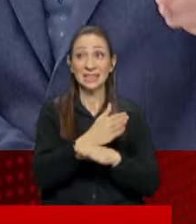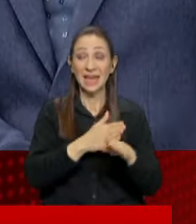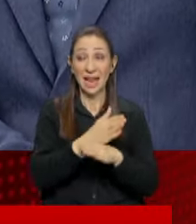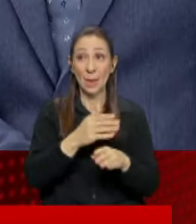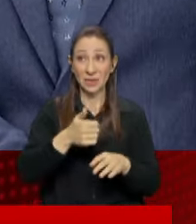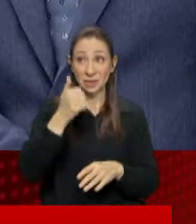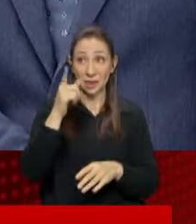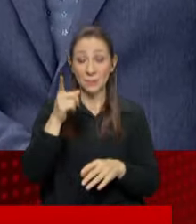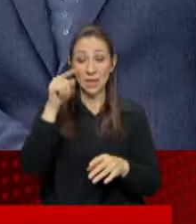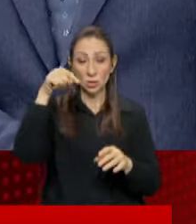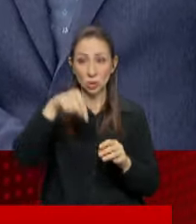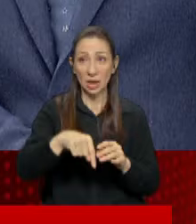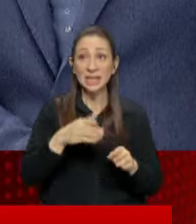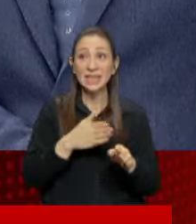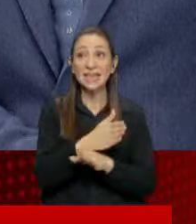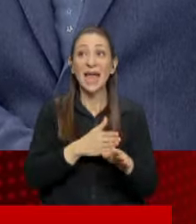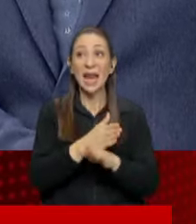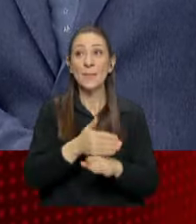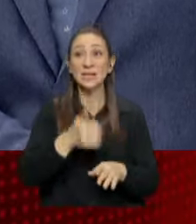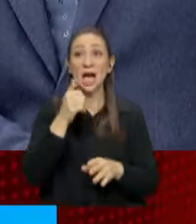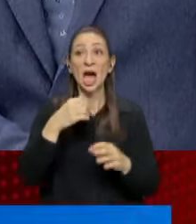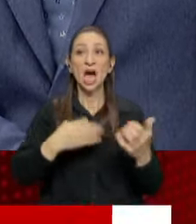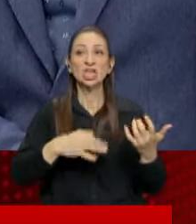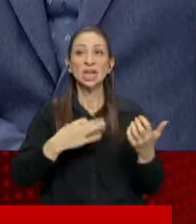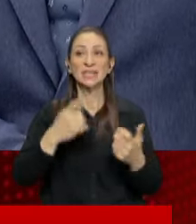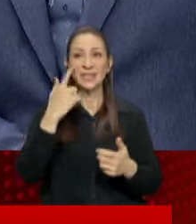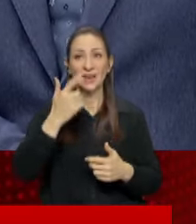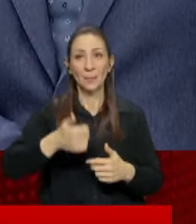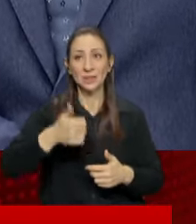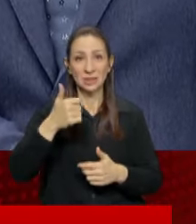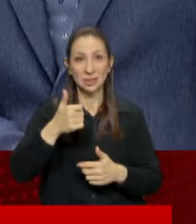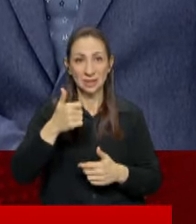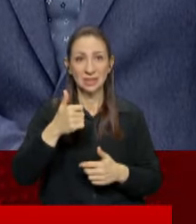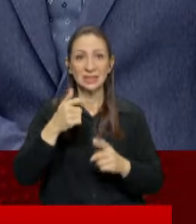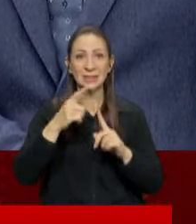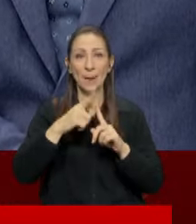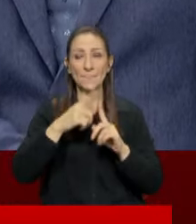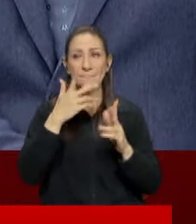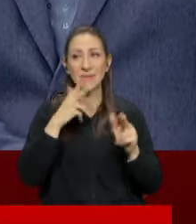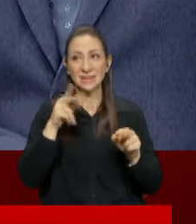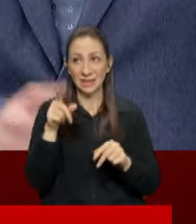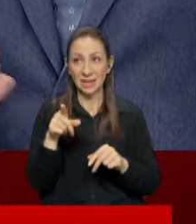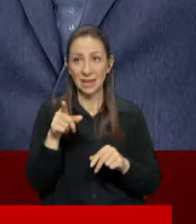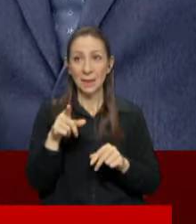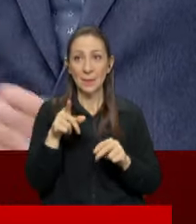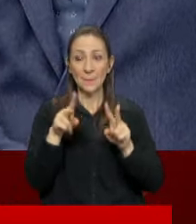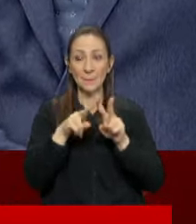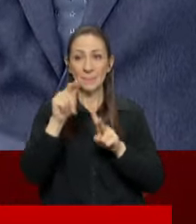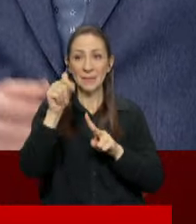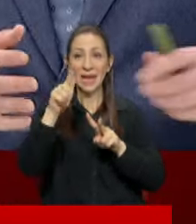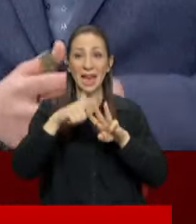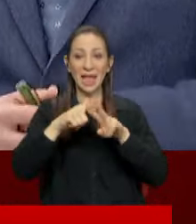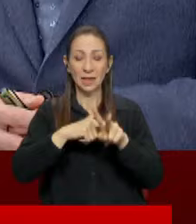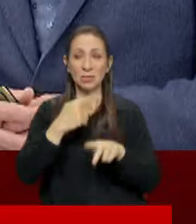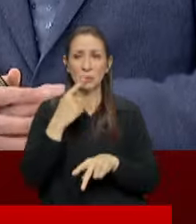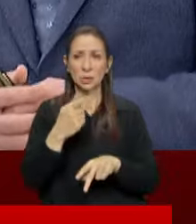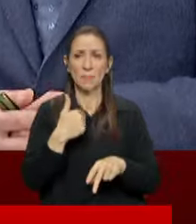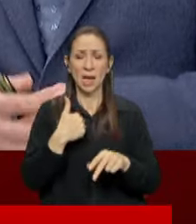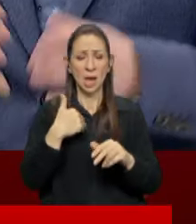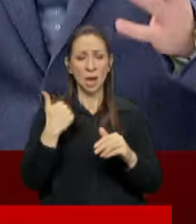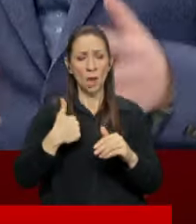kıtasına kadar biraz güneye inerek. Testereli Başkan, Arjantin Devlet Başkanı. Trump benzeri. Trump benzeri. Milei adı. Demişti ki ben